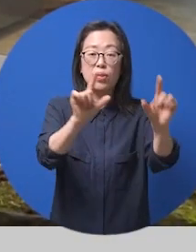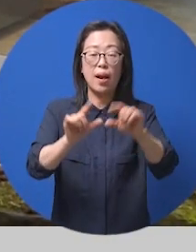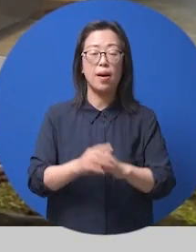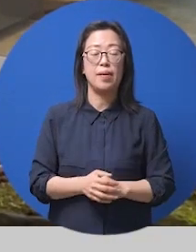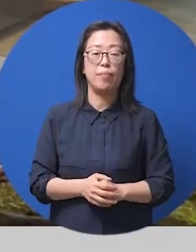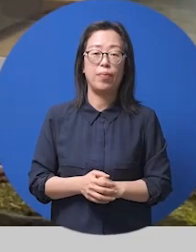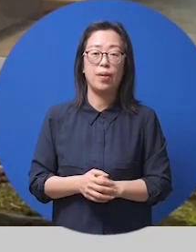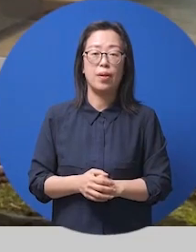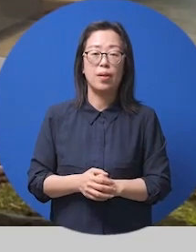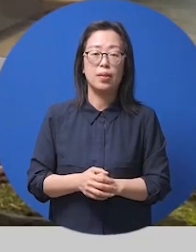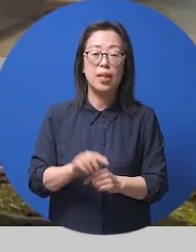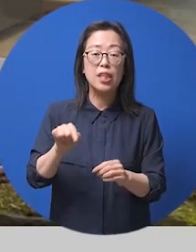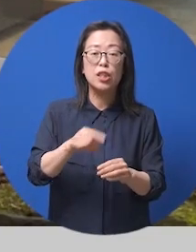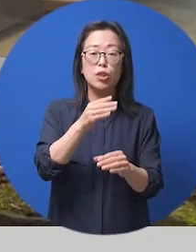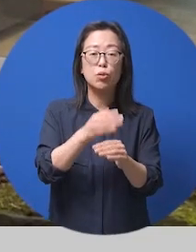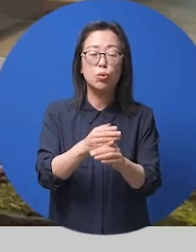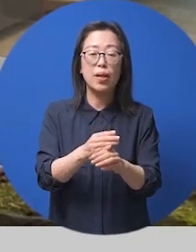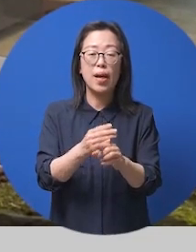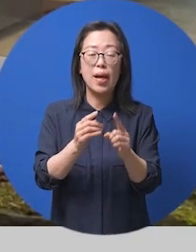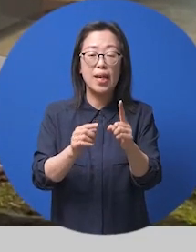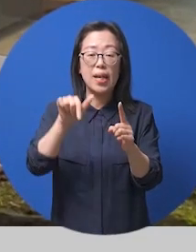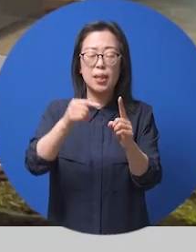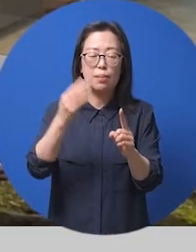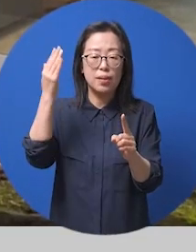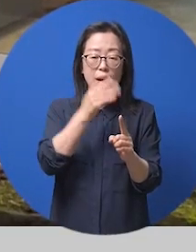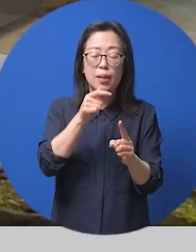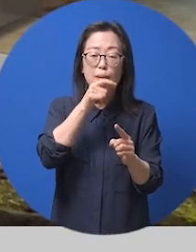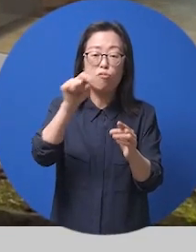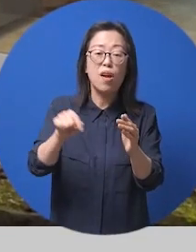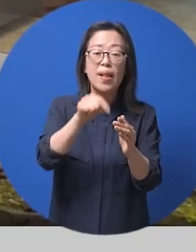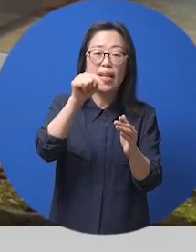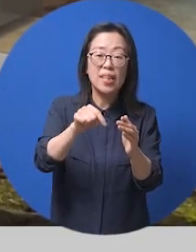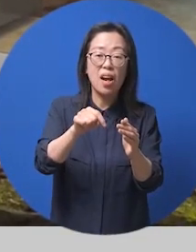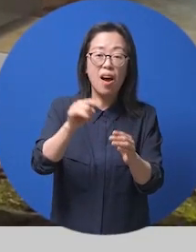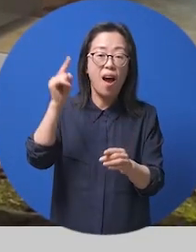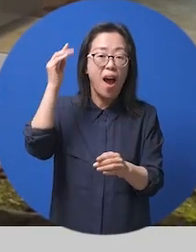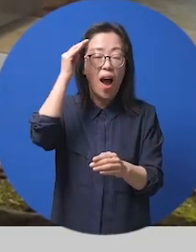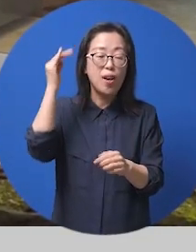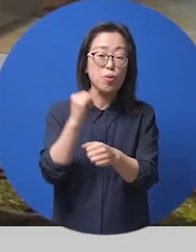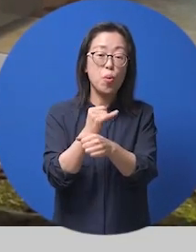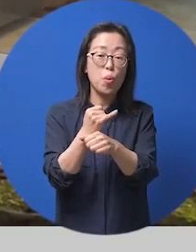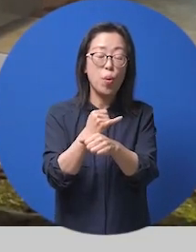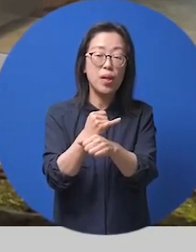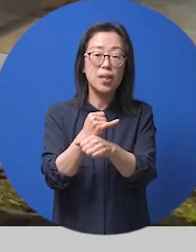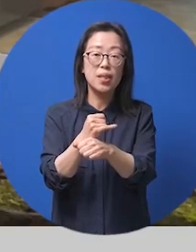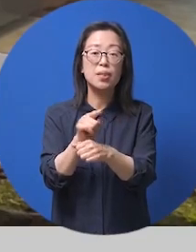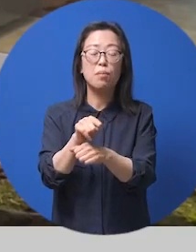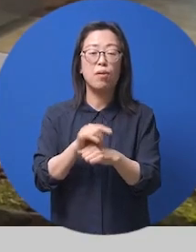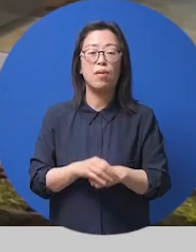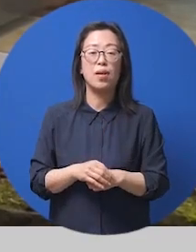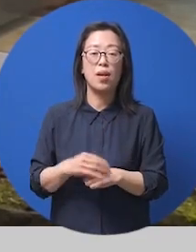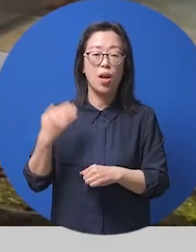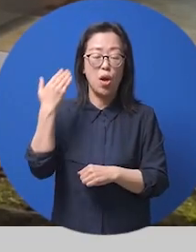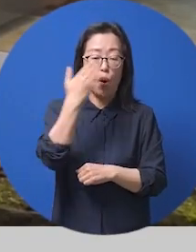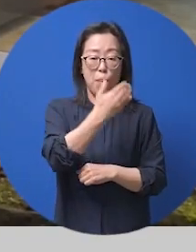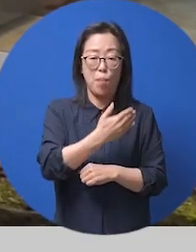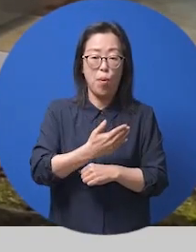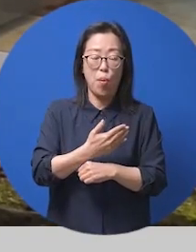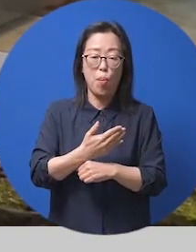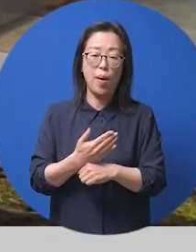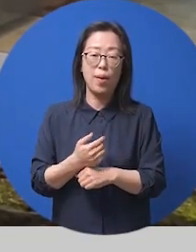특징입니다. 도롱뇽 중 1급수에 서식하는 환경 지표종인 한국 꼬리치레 도롱뇽의 경우 몸 전체에